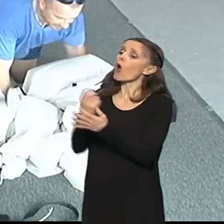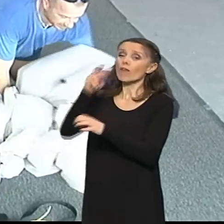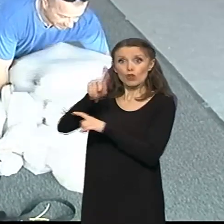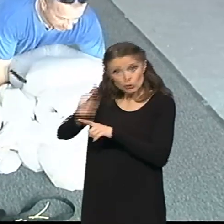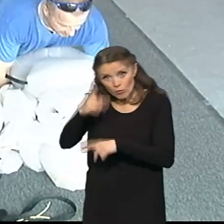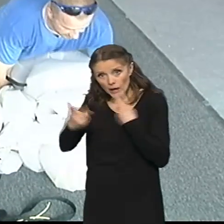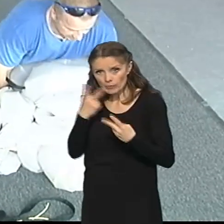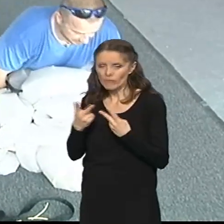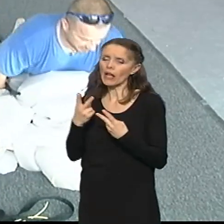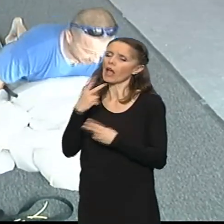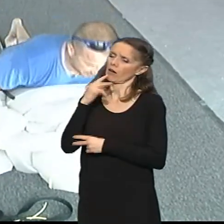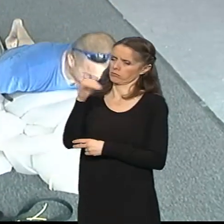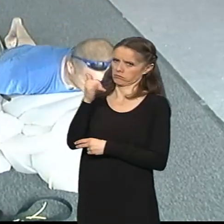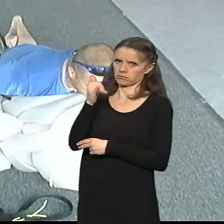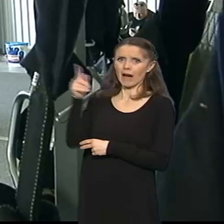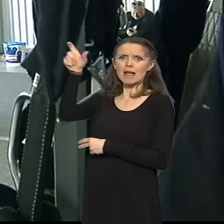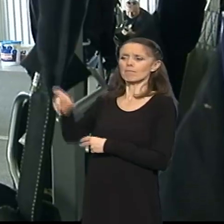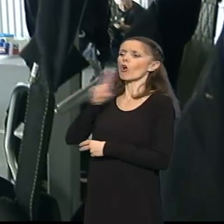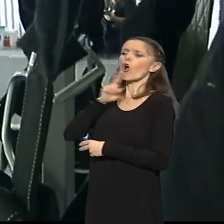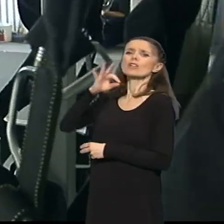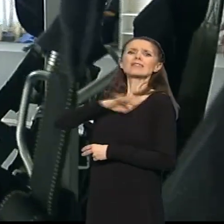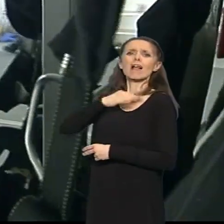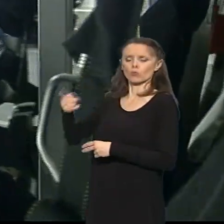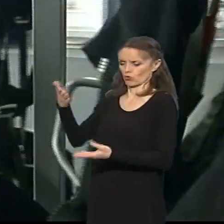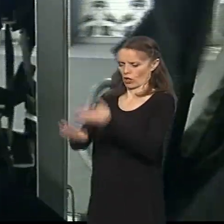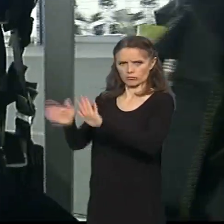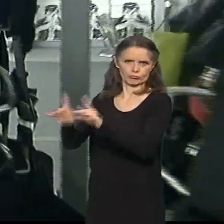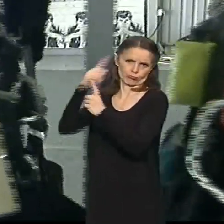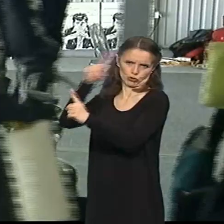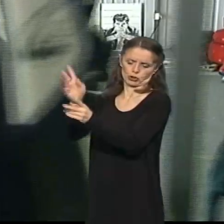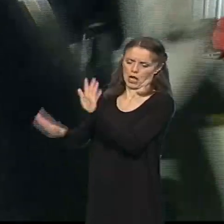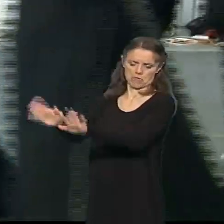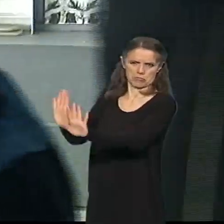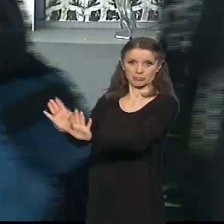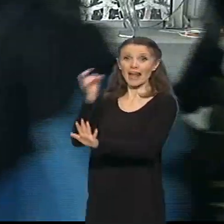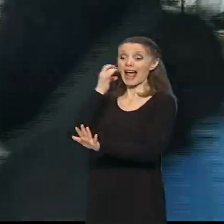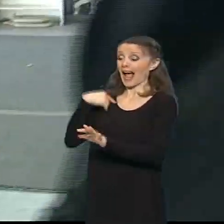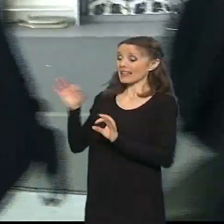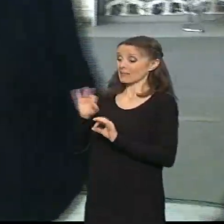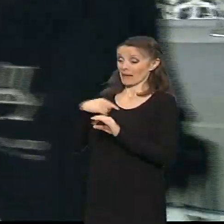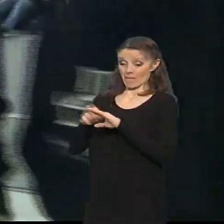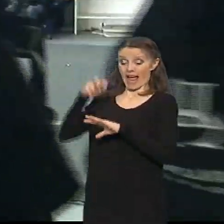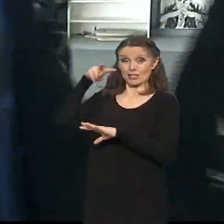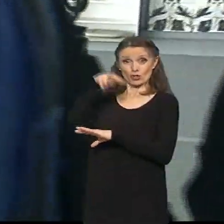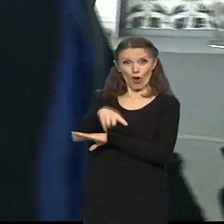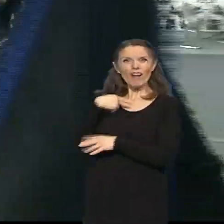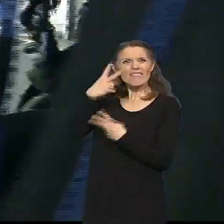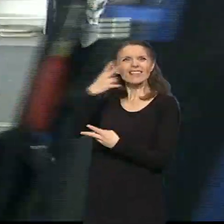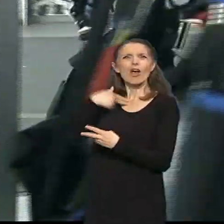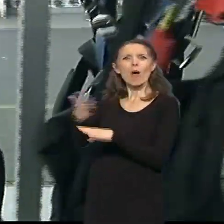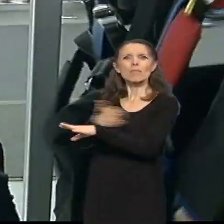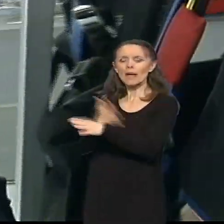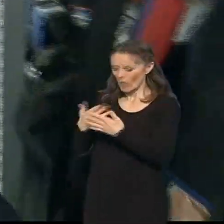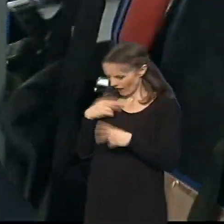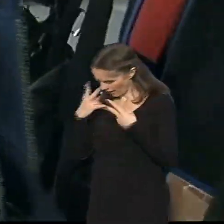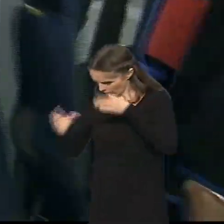zna kako se pakuje padobran i on ga spakuje, a ja pre skoka kao sam proveravao onaj padobran, postoje ključne stvari koje se proveravaju,